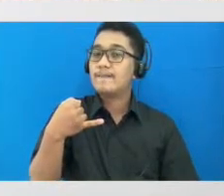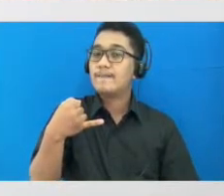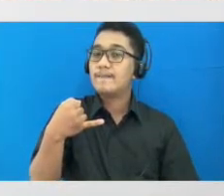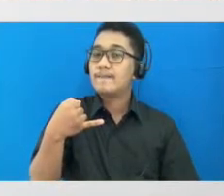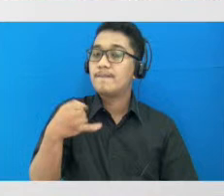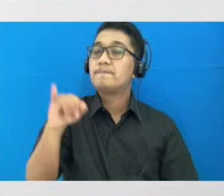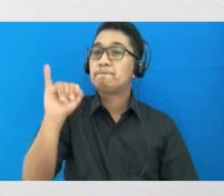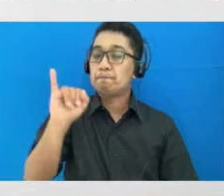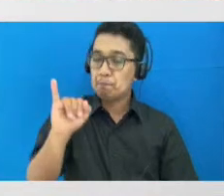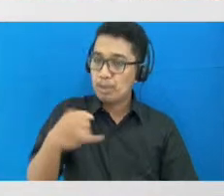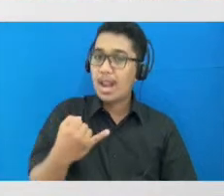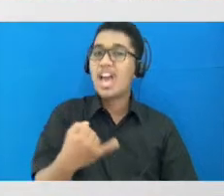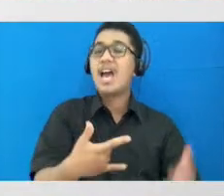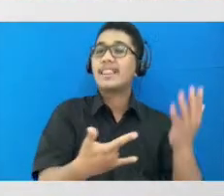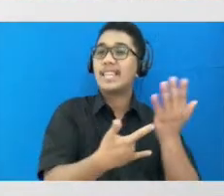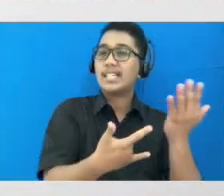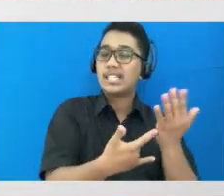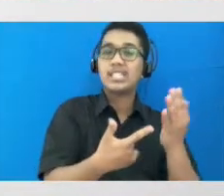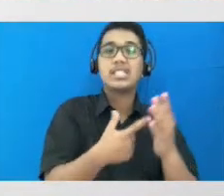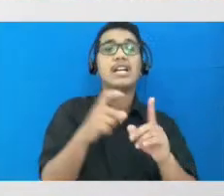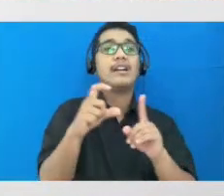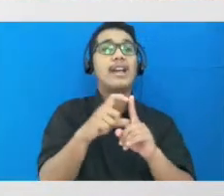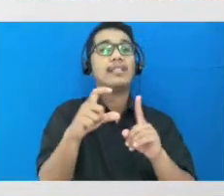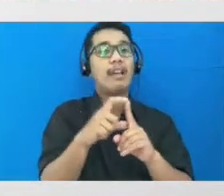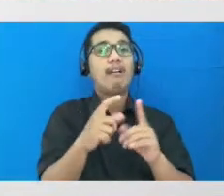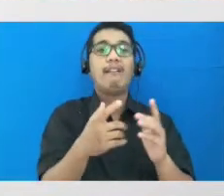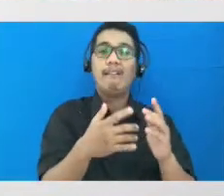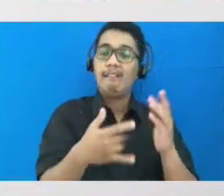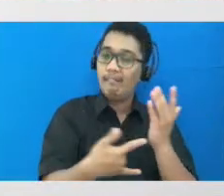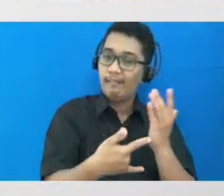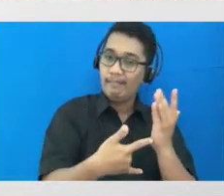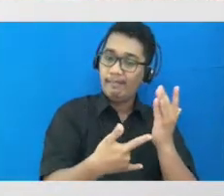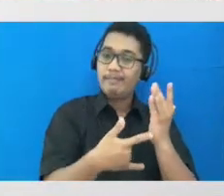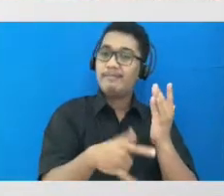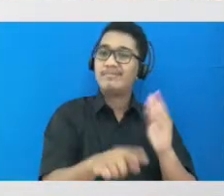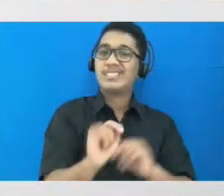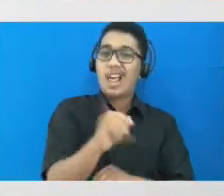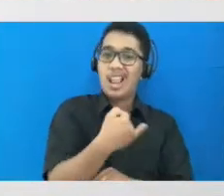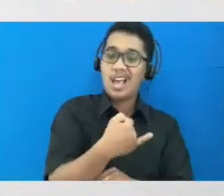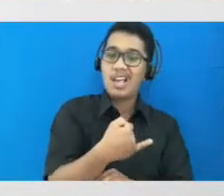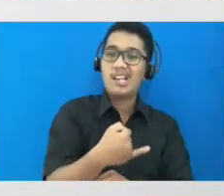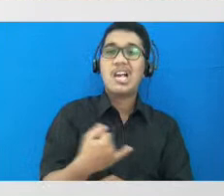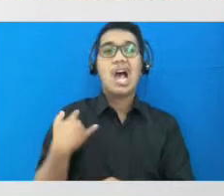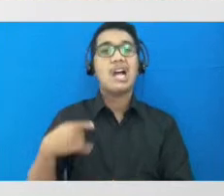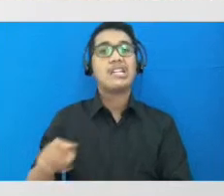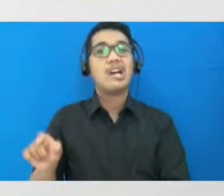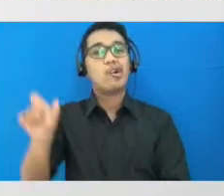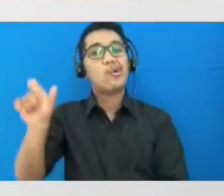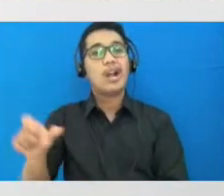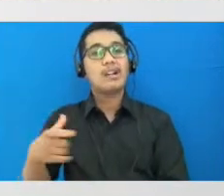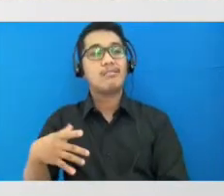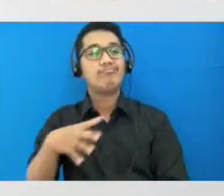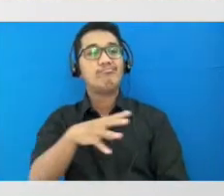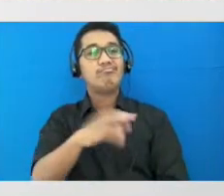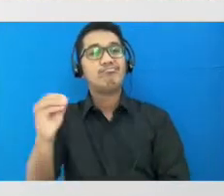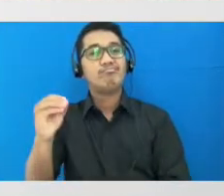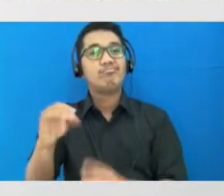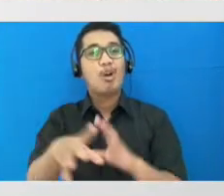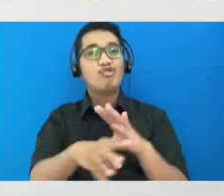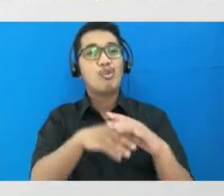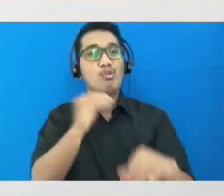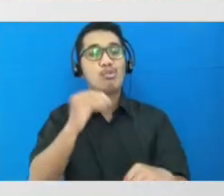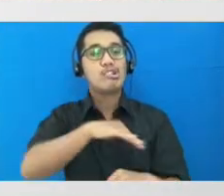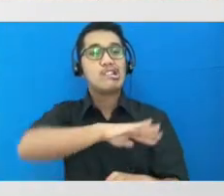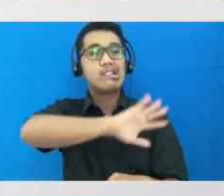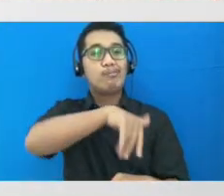implementasi teknis database yang ada di KPU saat itu, sehingga ada pihak yang bisa mengakses dan mendownload